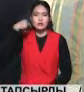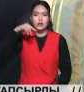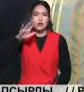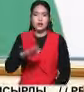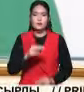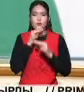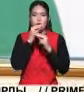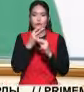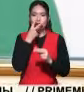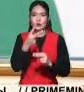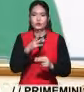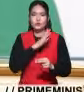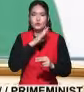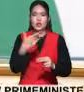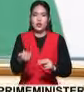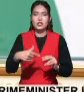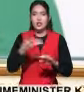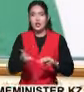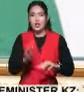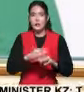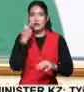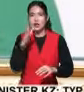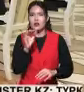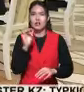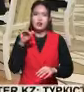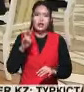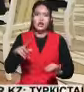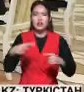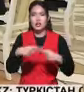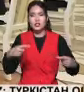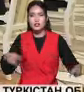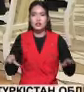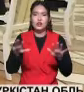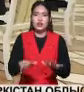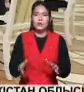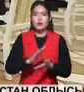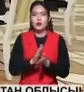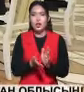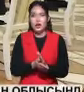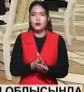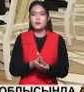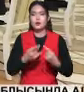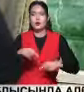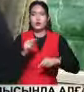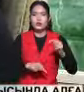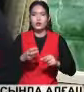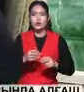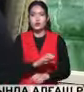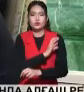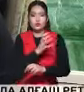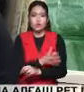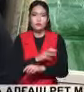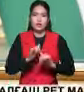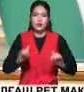тоқталды. Еліндегі ауыр жағдайға қарамастан Иранның сондай-ақ Беларусь өкілдерінің жиынға қатысуы Шанхай рухын одан әрі күшейтуге ықпалын тигізеді.